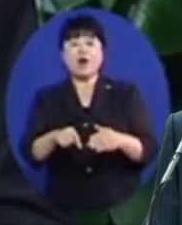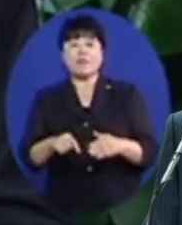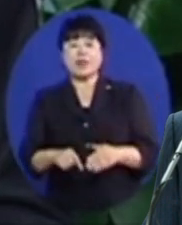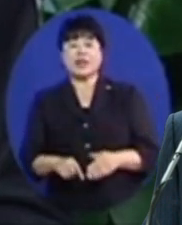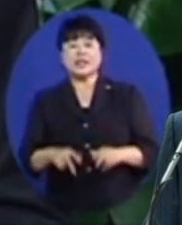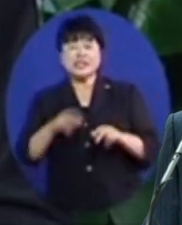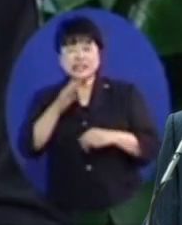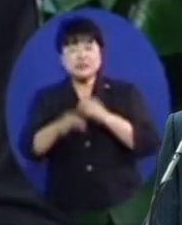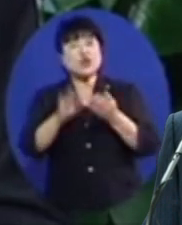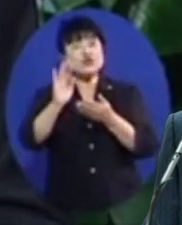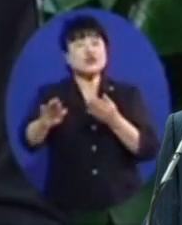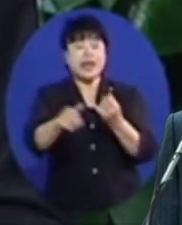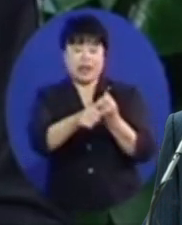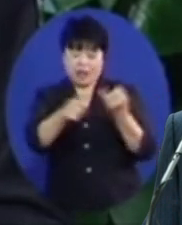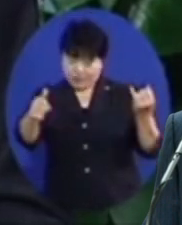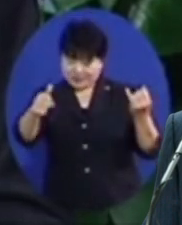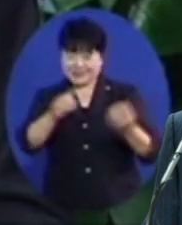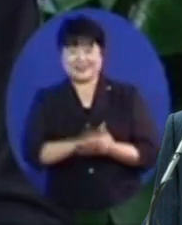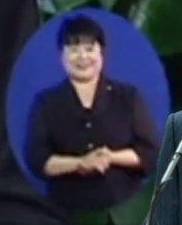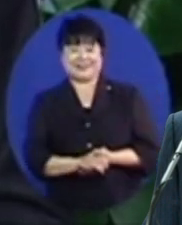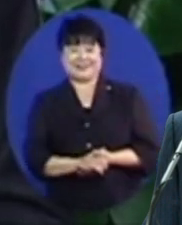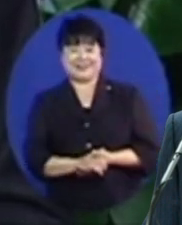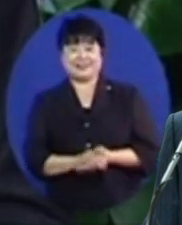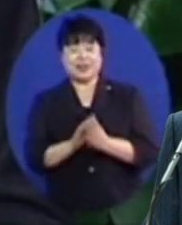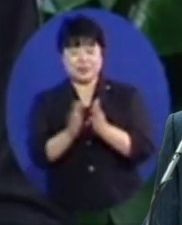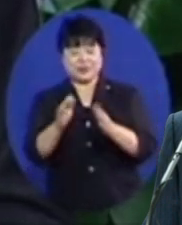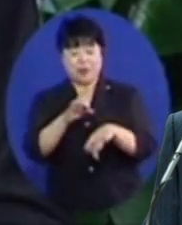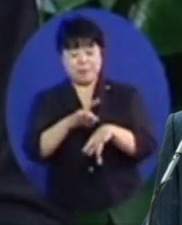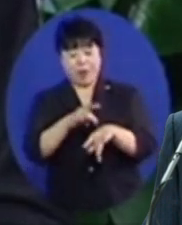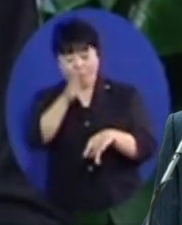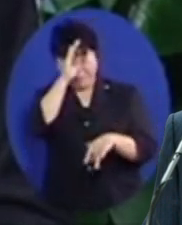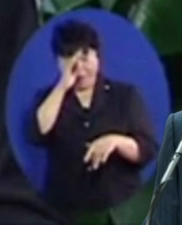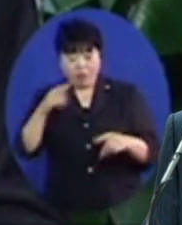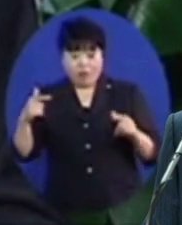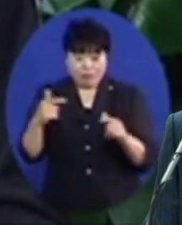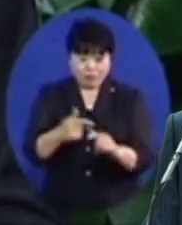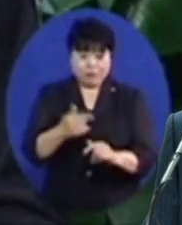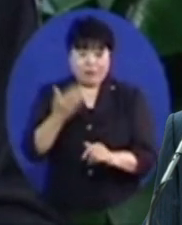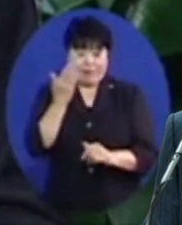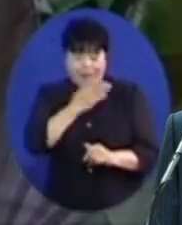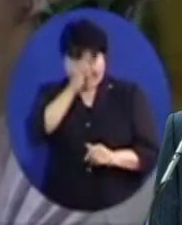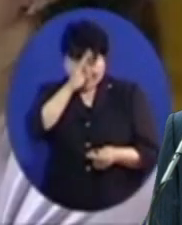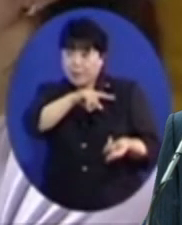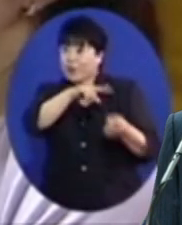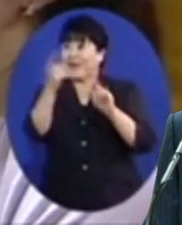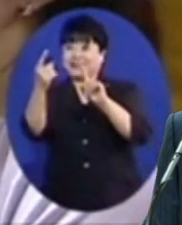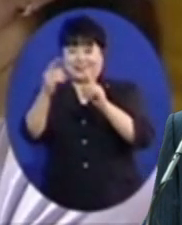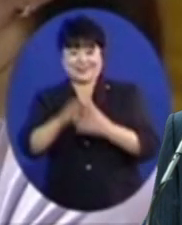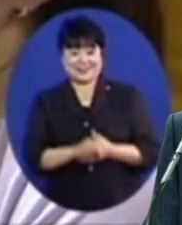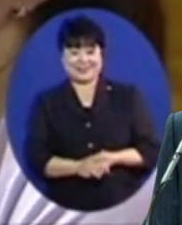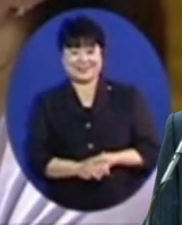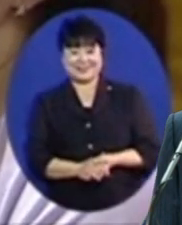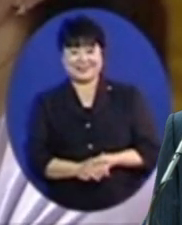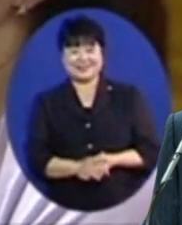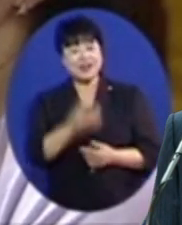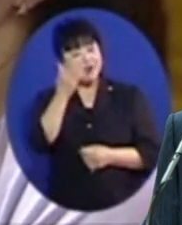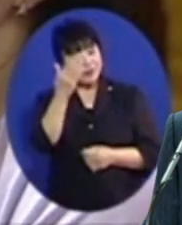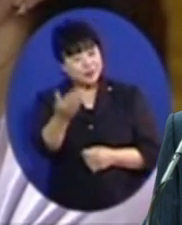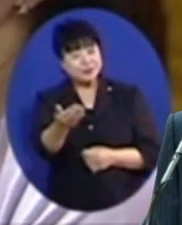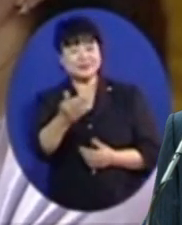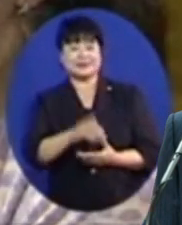후에야 빠이빠이 했습니다. 그러자 그때부터 관절염이 낫기 시작하여 깨끗하게 되어버리고 말은 것입니다. 여러분,